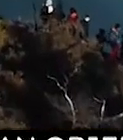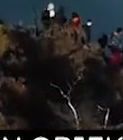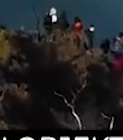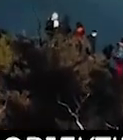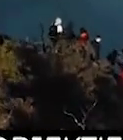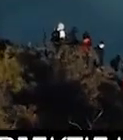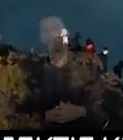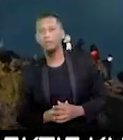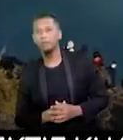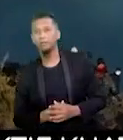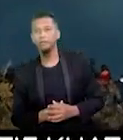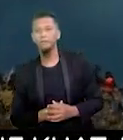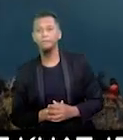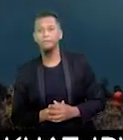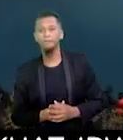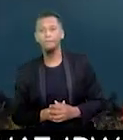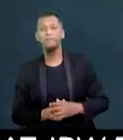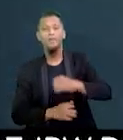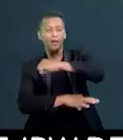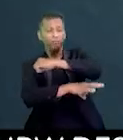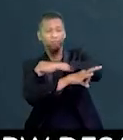Matahari terbit menyapa di puncak Ijen.